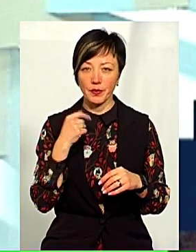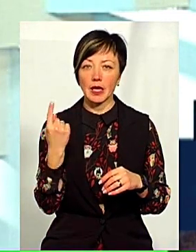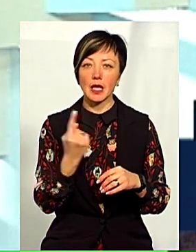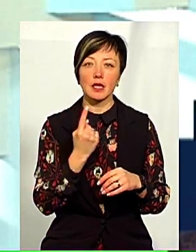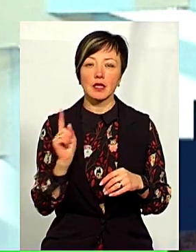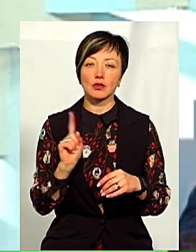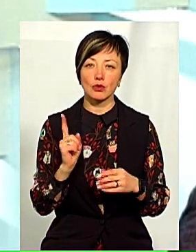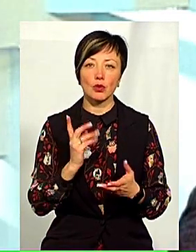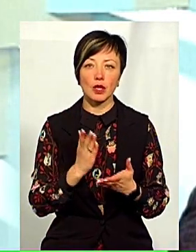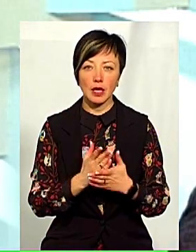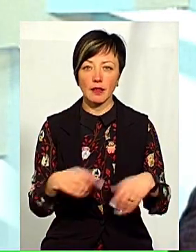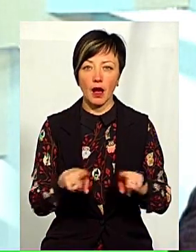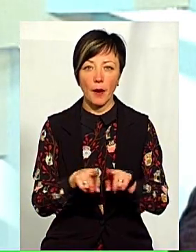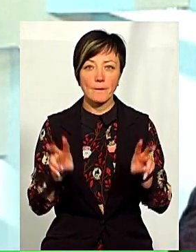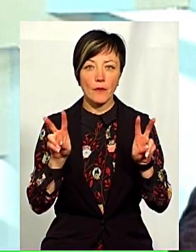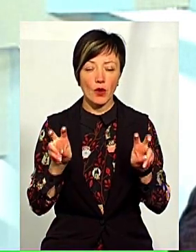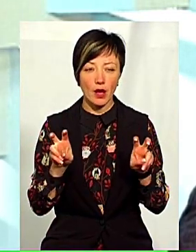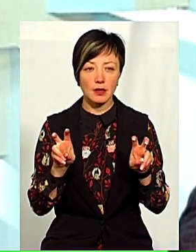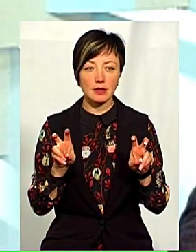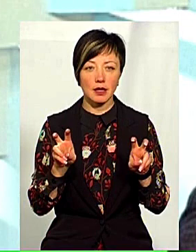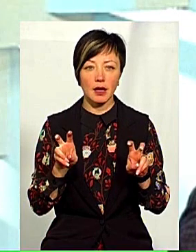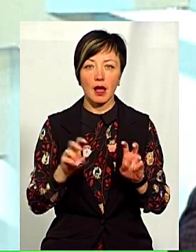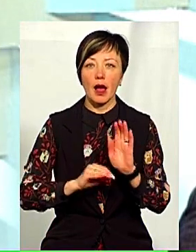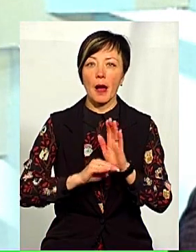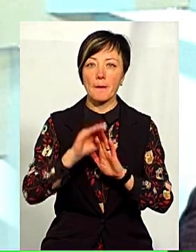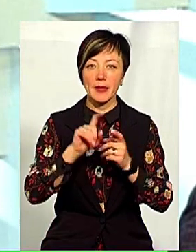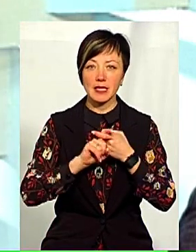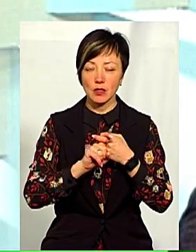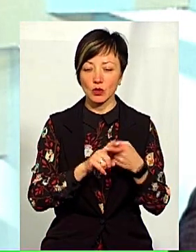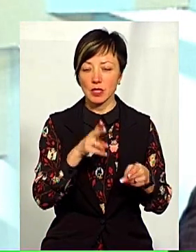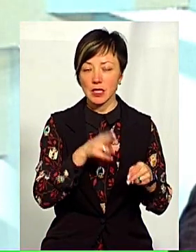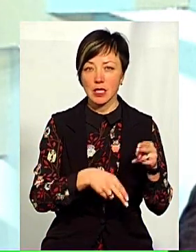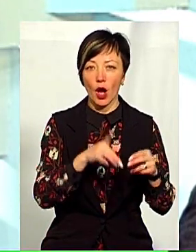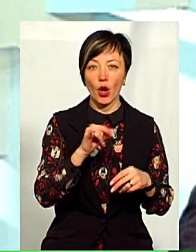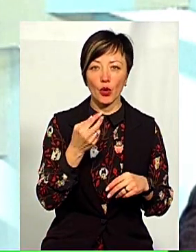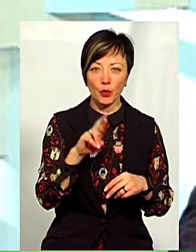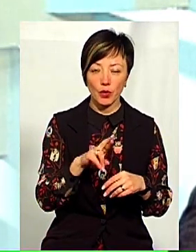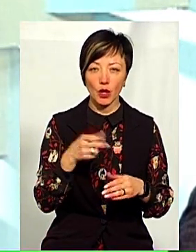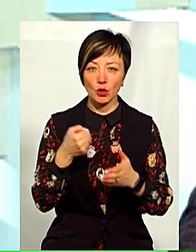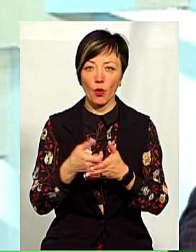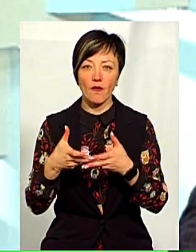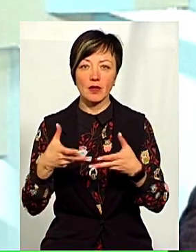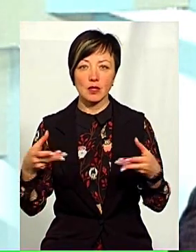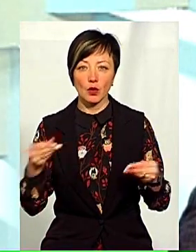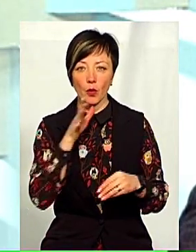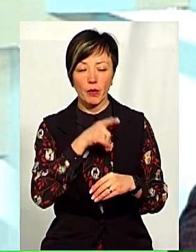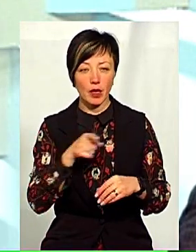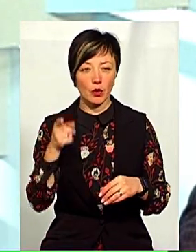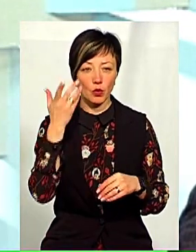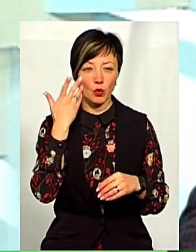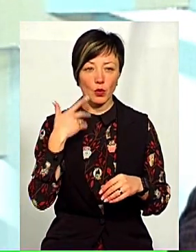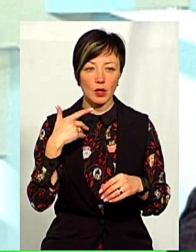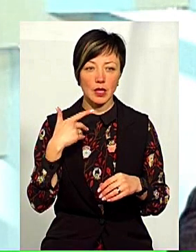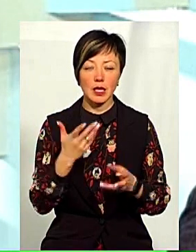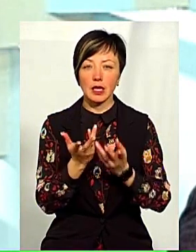що є таке поняття епідсезону, це з кінця грудня і до весняного періоду, коли